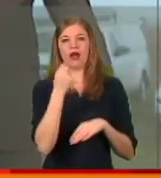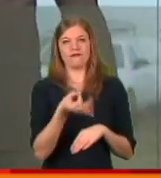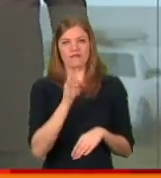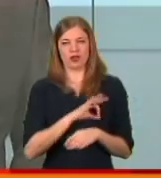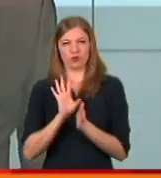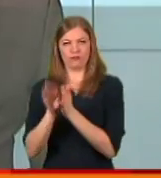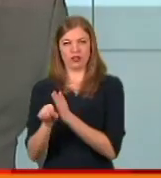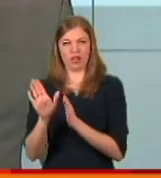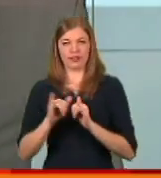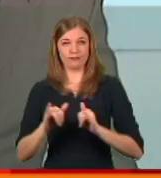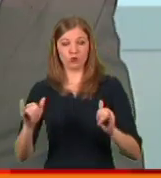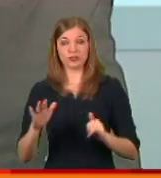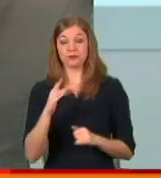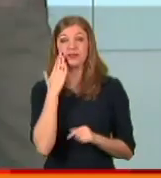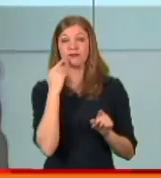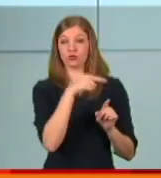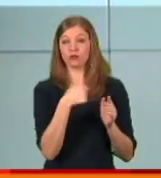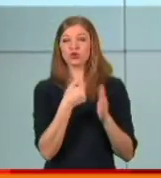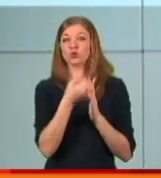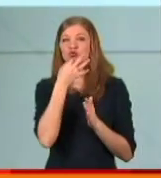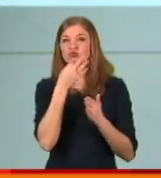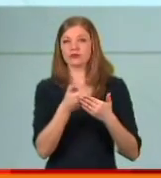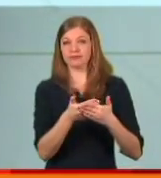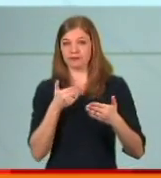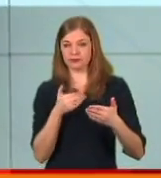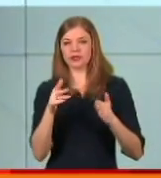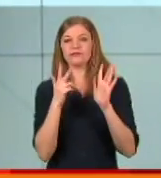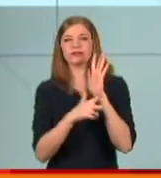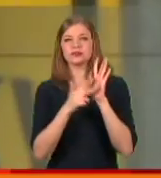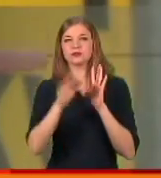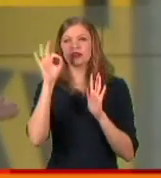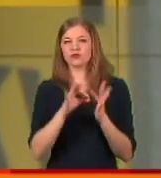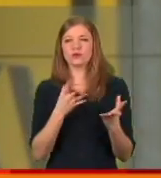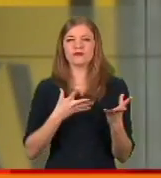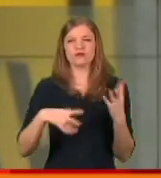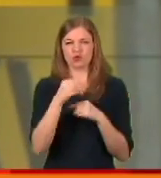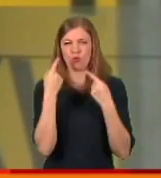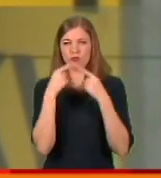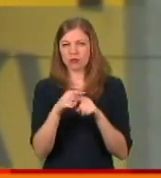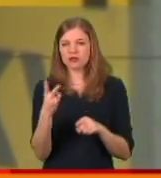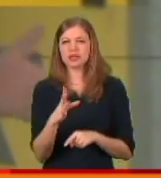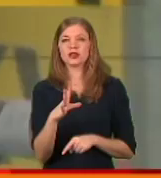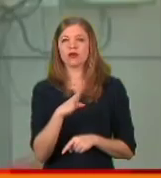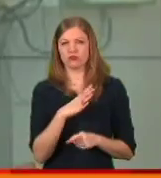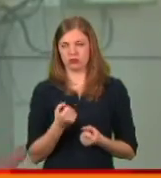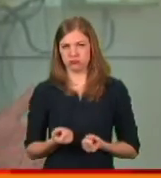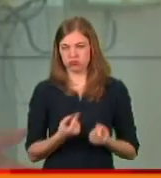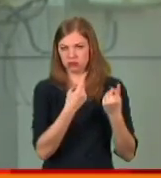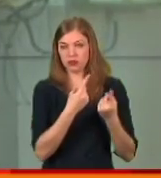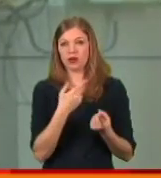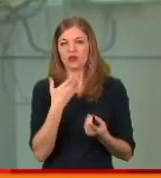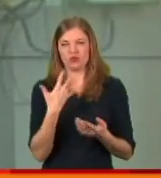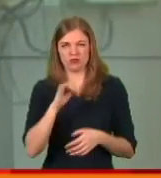вкладати в розвиток. У Румунії до появи РАП-тарифів 80% усього обладнання треба було викидати,